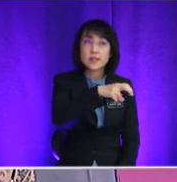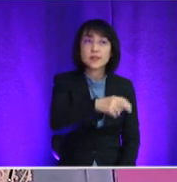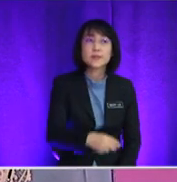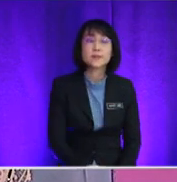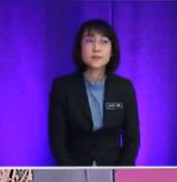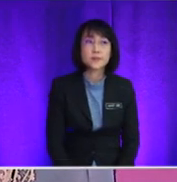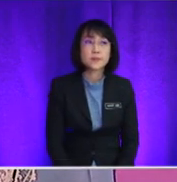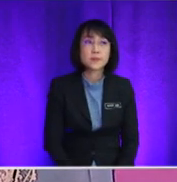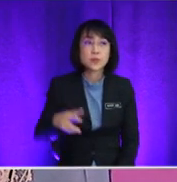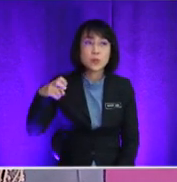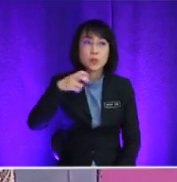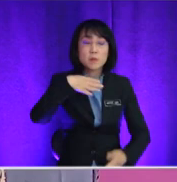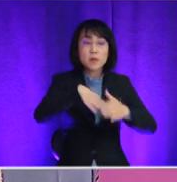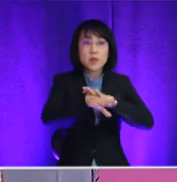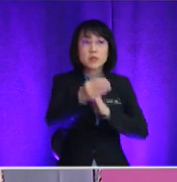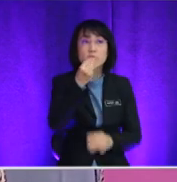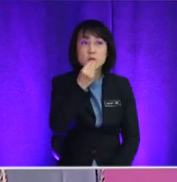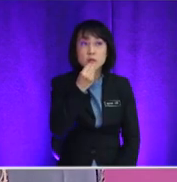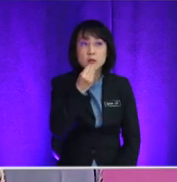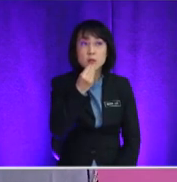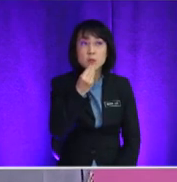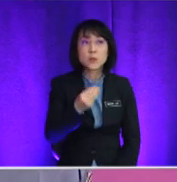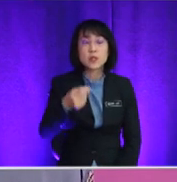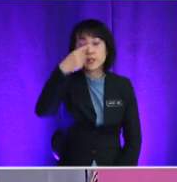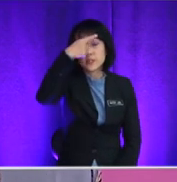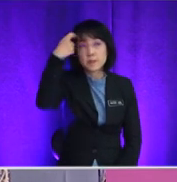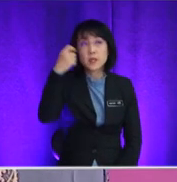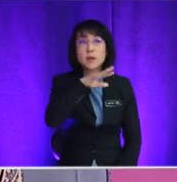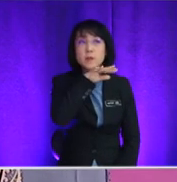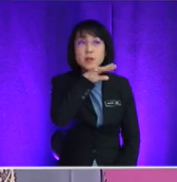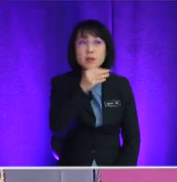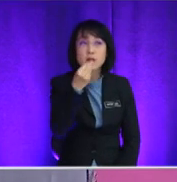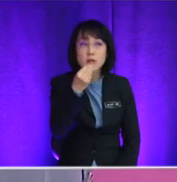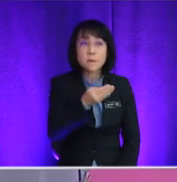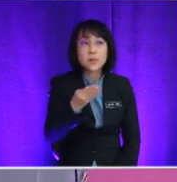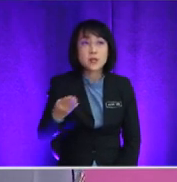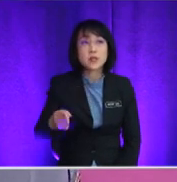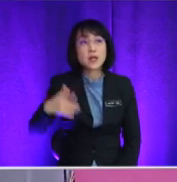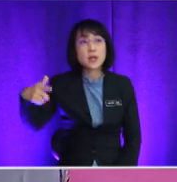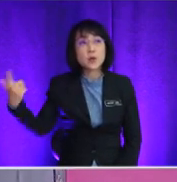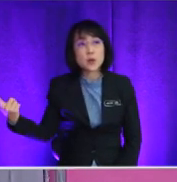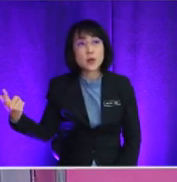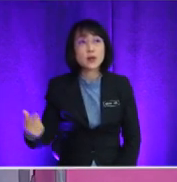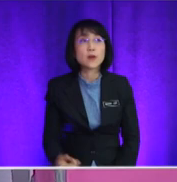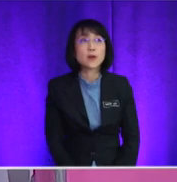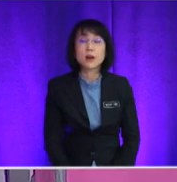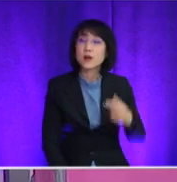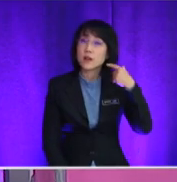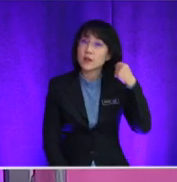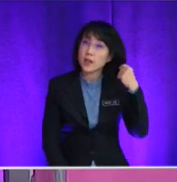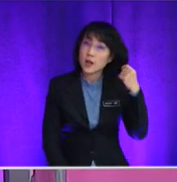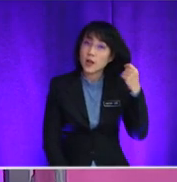masuk ke dalam makanan boleh berlaku pencemaran makanan benda asing yang tadi saya sebut rambut